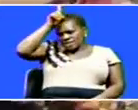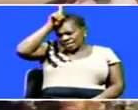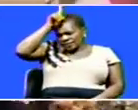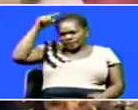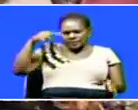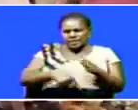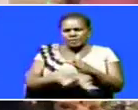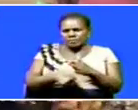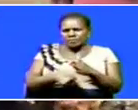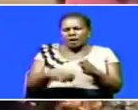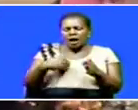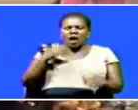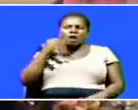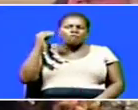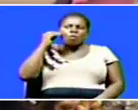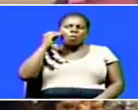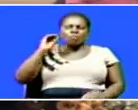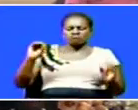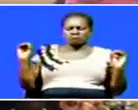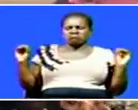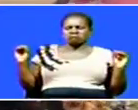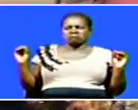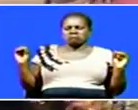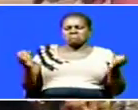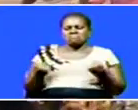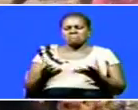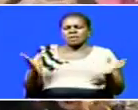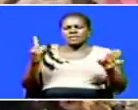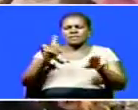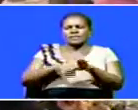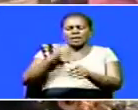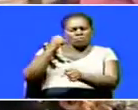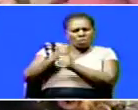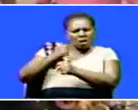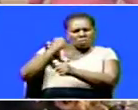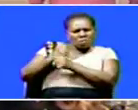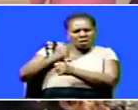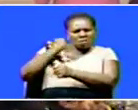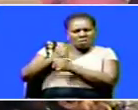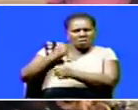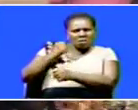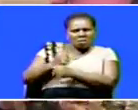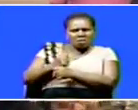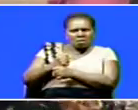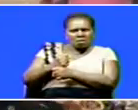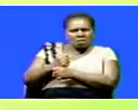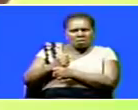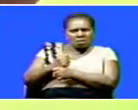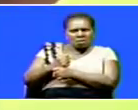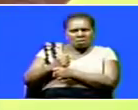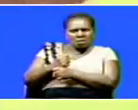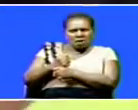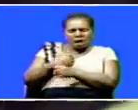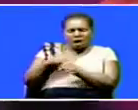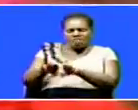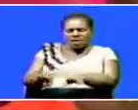Bank. Hawana makao. Wengi wakati walikuwa wanafanya kazi hawakupata labda